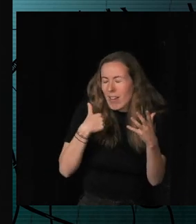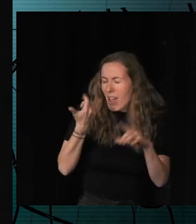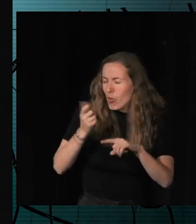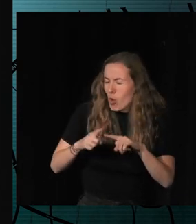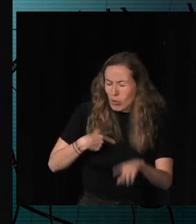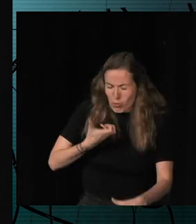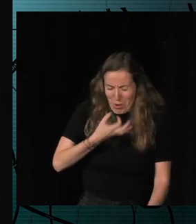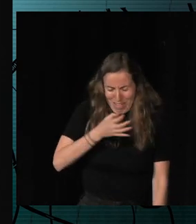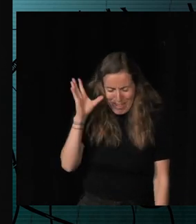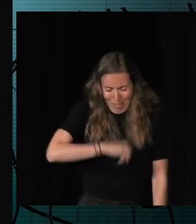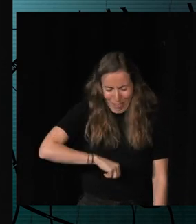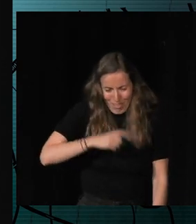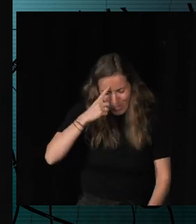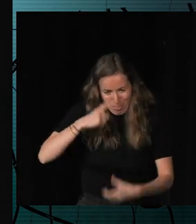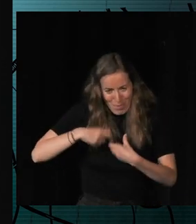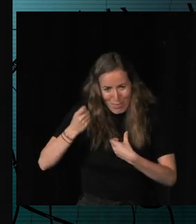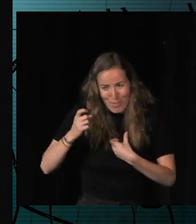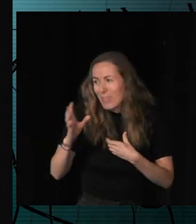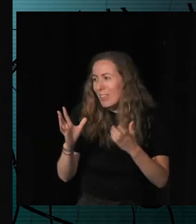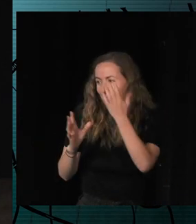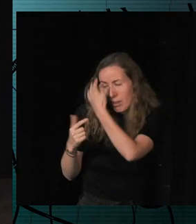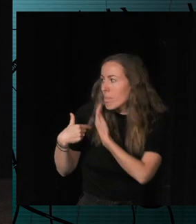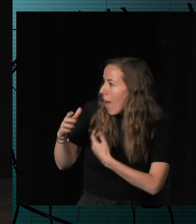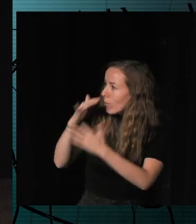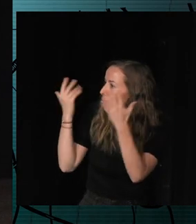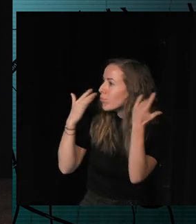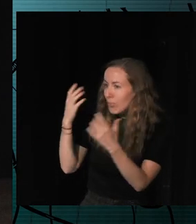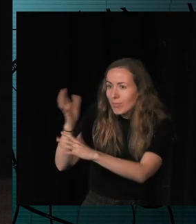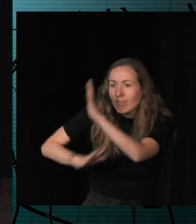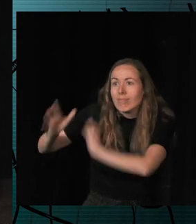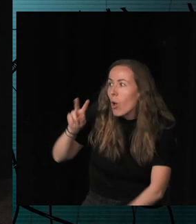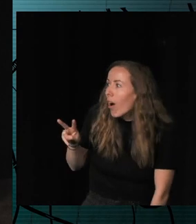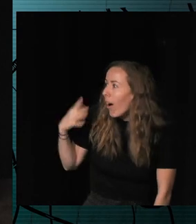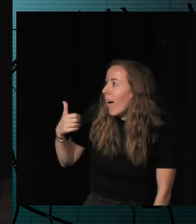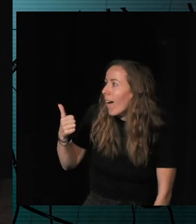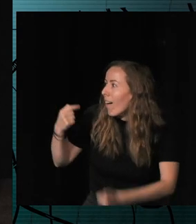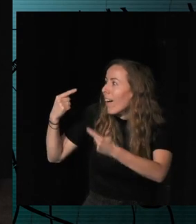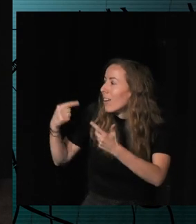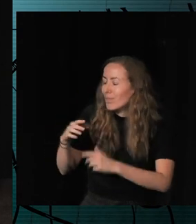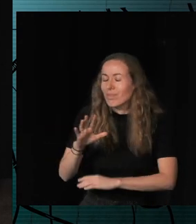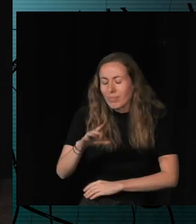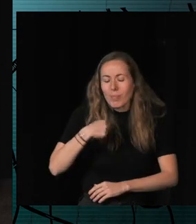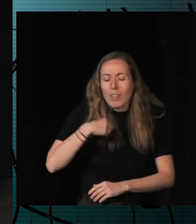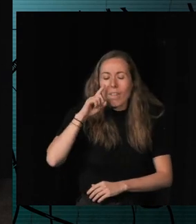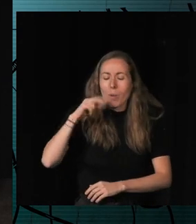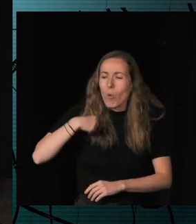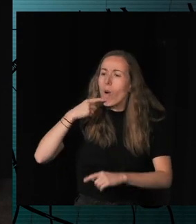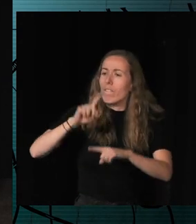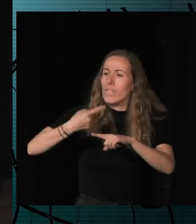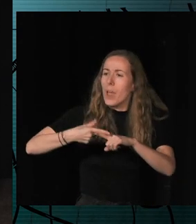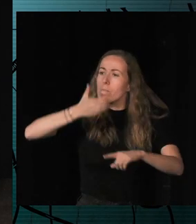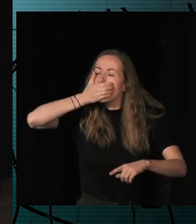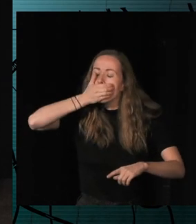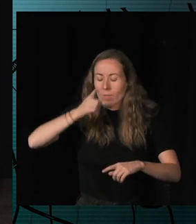ça je me rappelle plus euh pour l'instant je suis à fond avec toi mais voilà en tout cas pour moi le le décor de silence Hill au-delà de la la